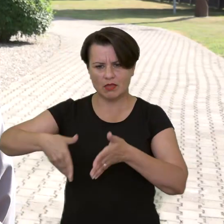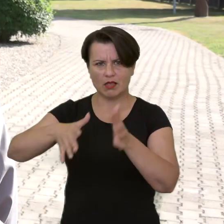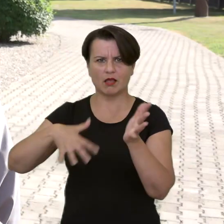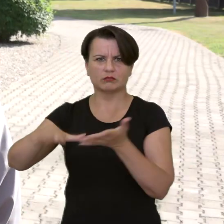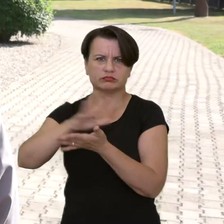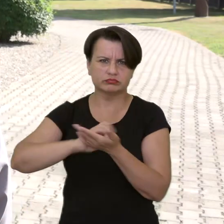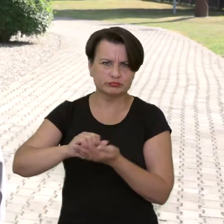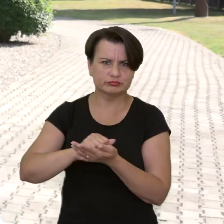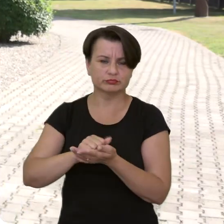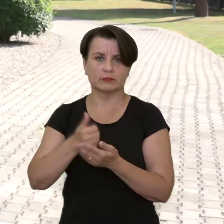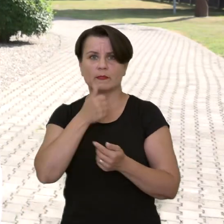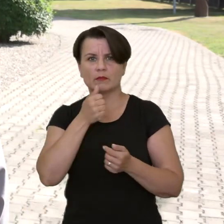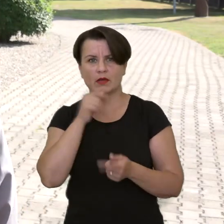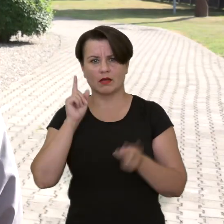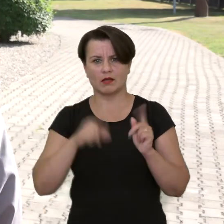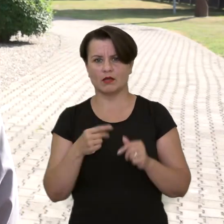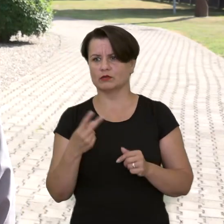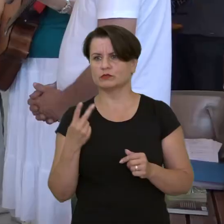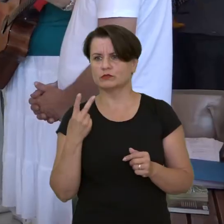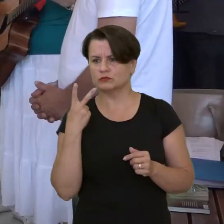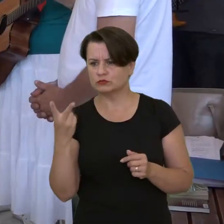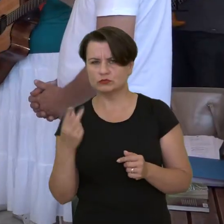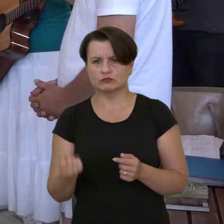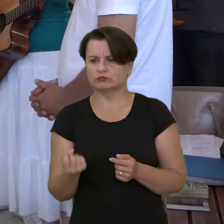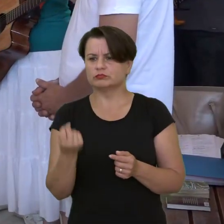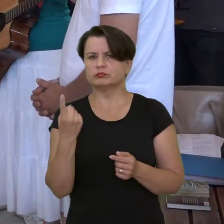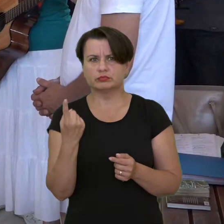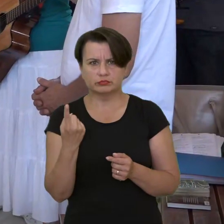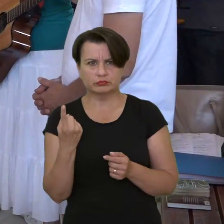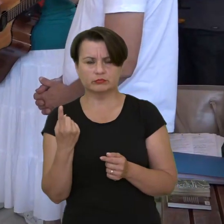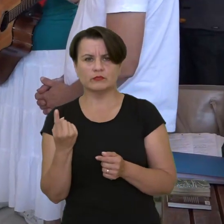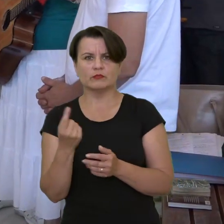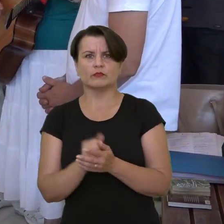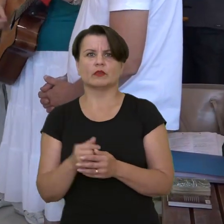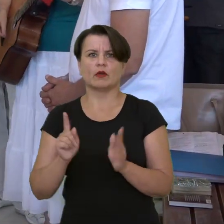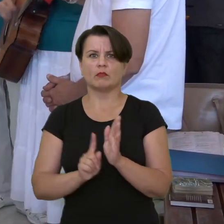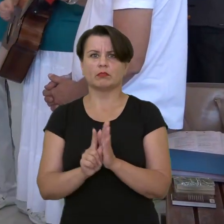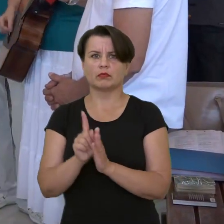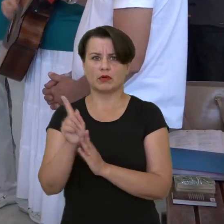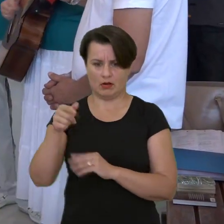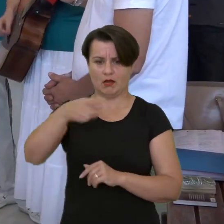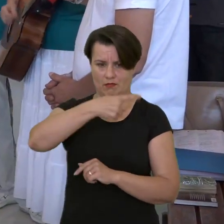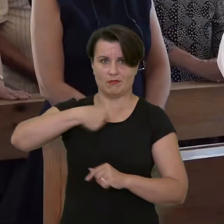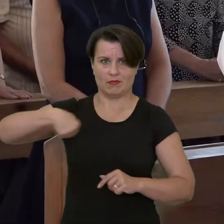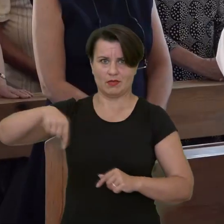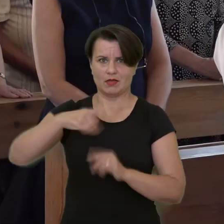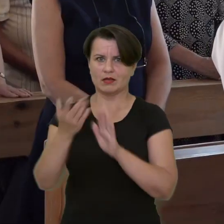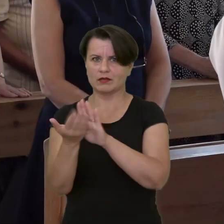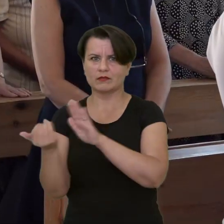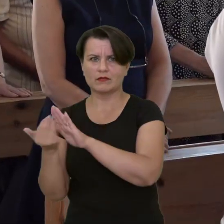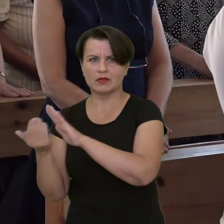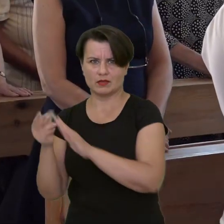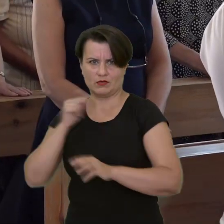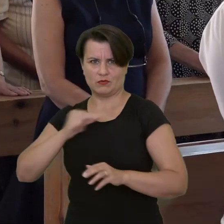Jeigu žiūrėtume mes į pačią ištaką, kodėl mes ištakas pačias, kad kodėl mes visų pirmiausiai pradėjome kviestis